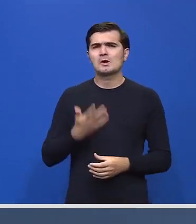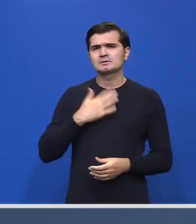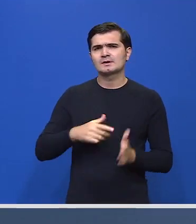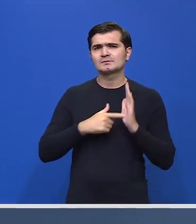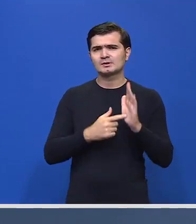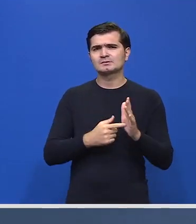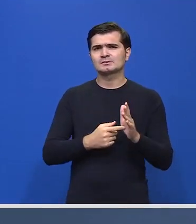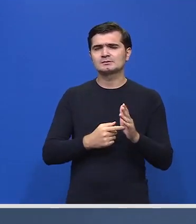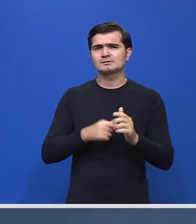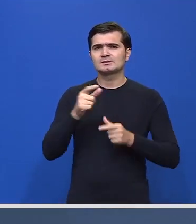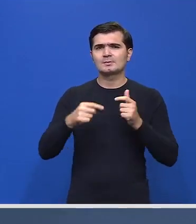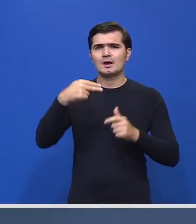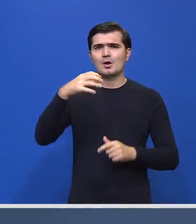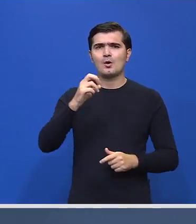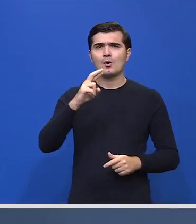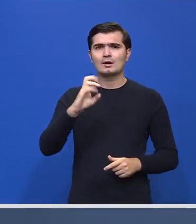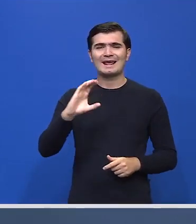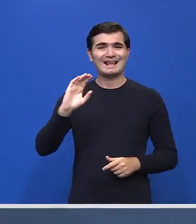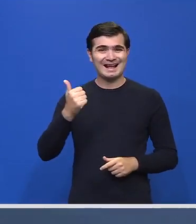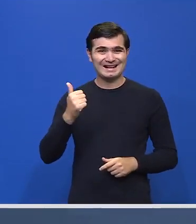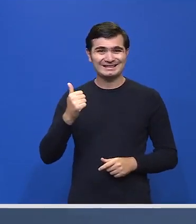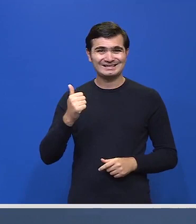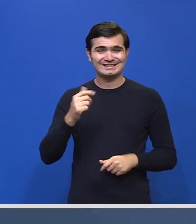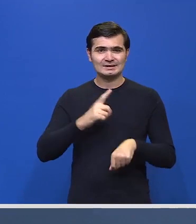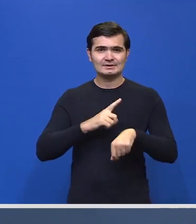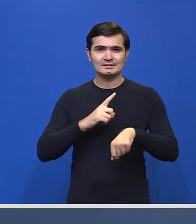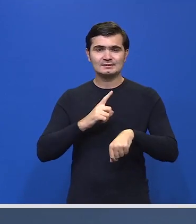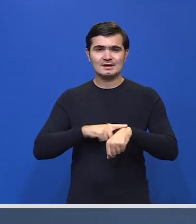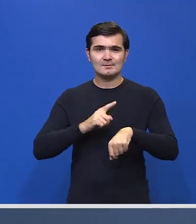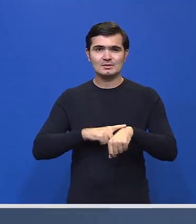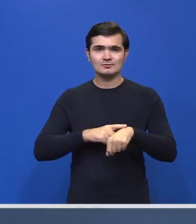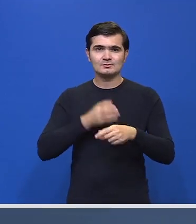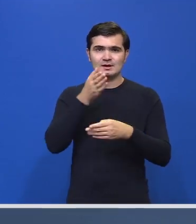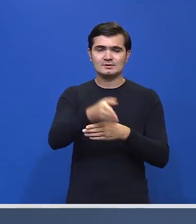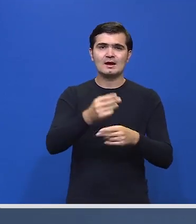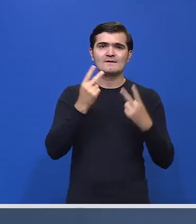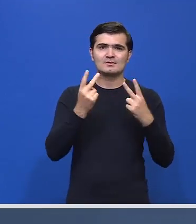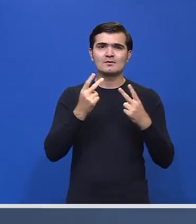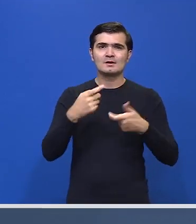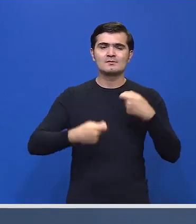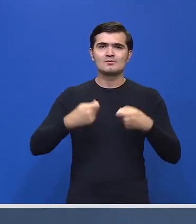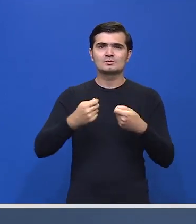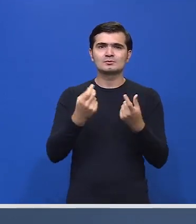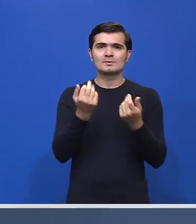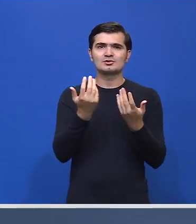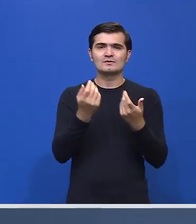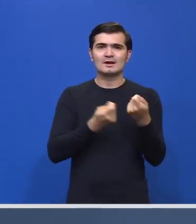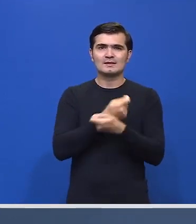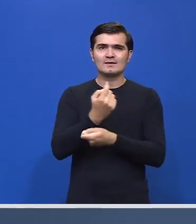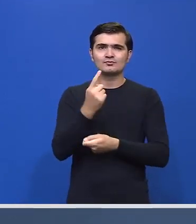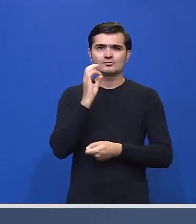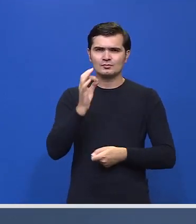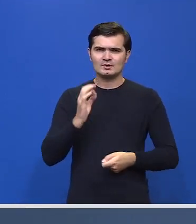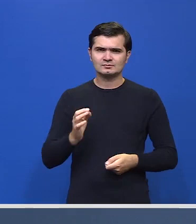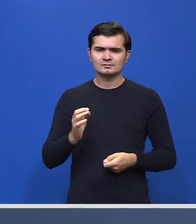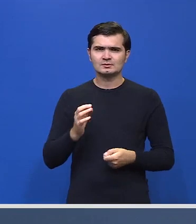la sectorul Horeca, în care termenul de intrare în vigoare a impozitului pe cifra de afaceri de 1%